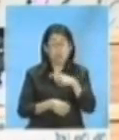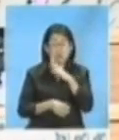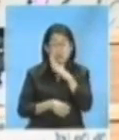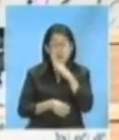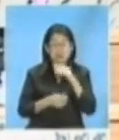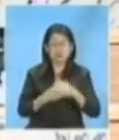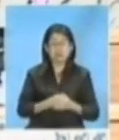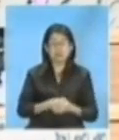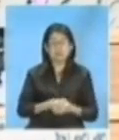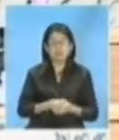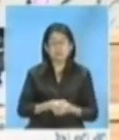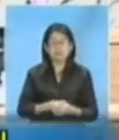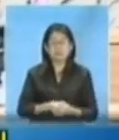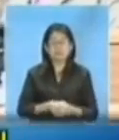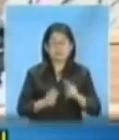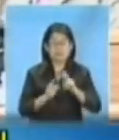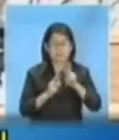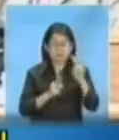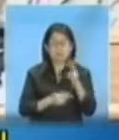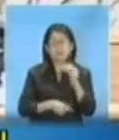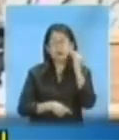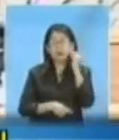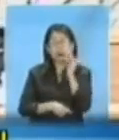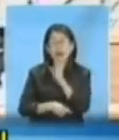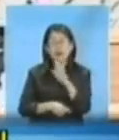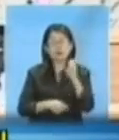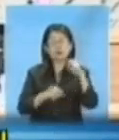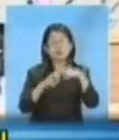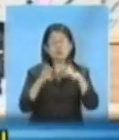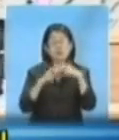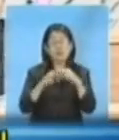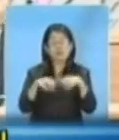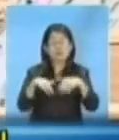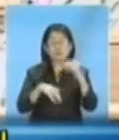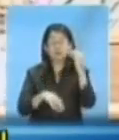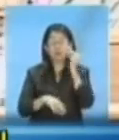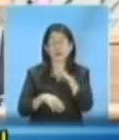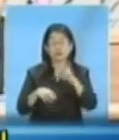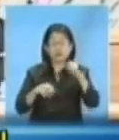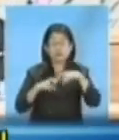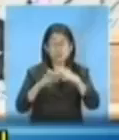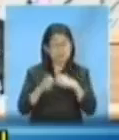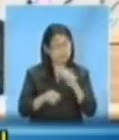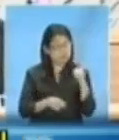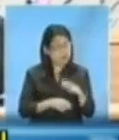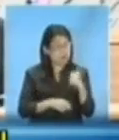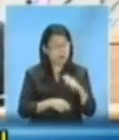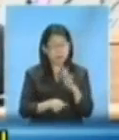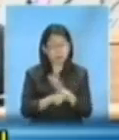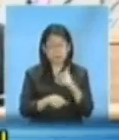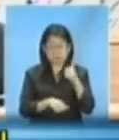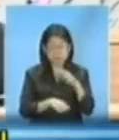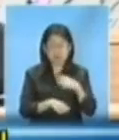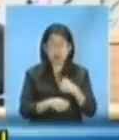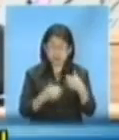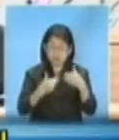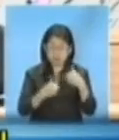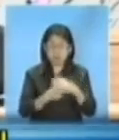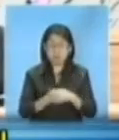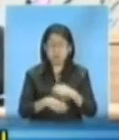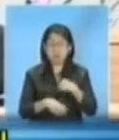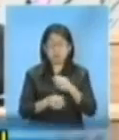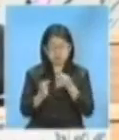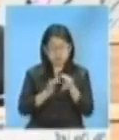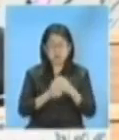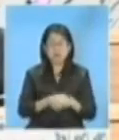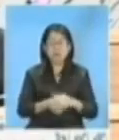ที่2ที่บอกว ่ าคนที่บ้านเขาคือจังหวัดสุรินทร์ ท่าน ผมต้องชี้แจงนะท่านประธานเนื่องจากต้องใช้สิทธิ์พาดพิงที่